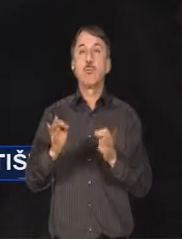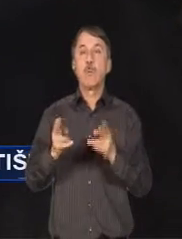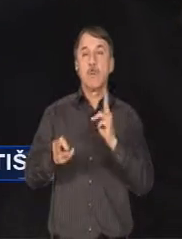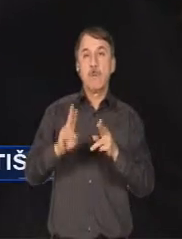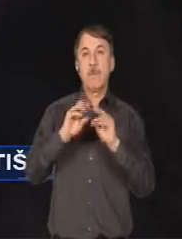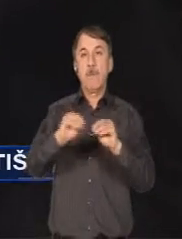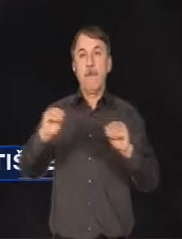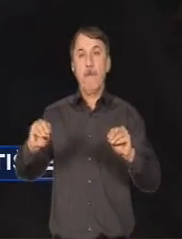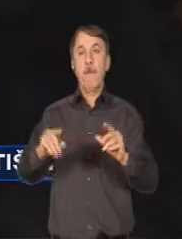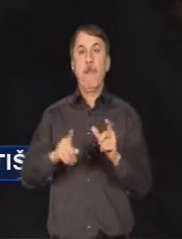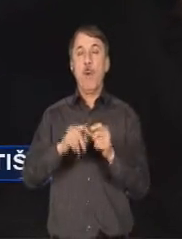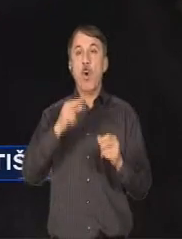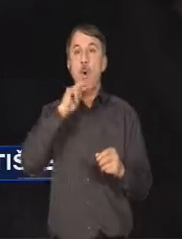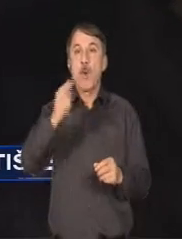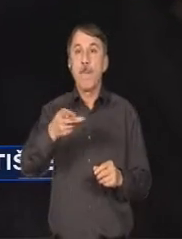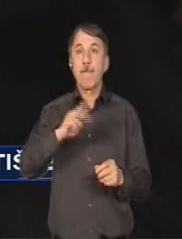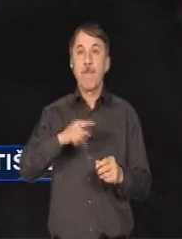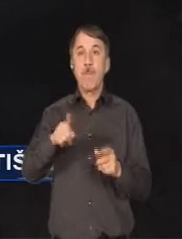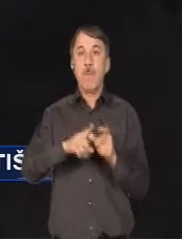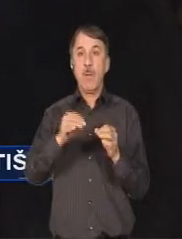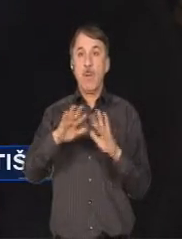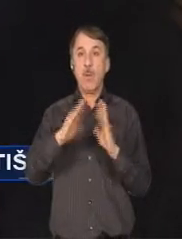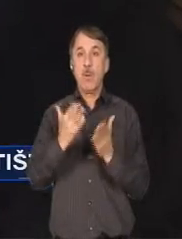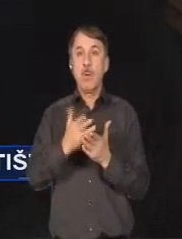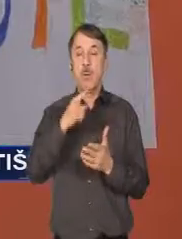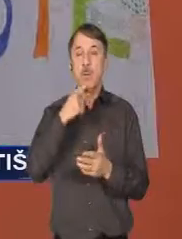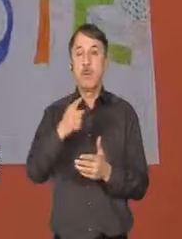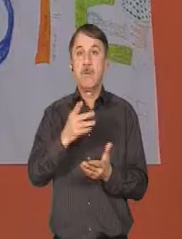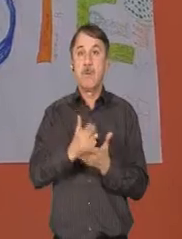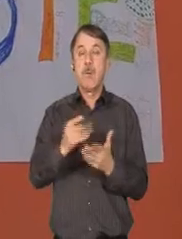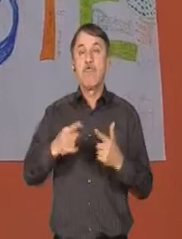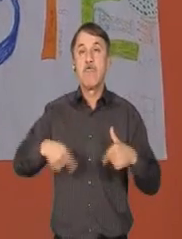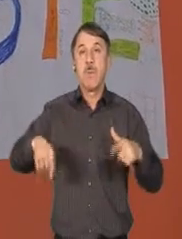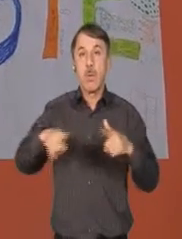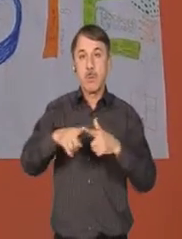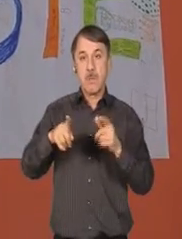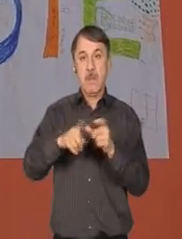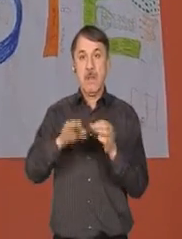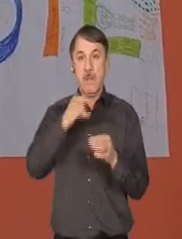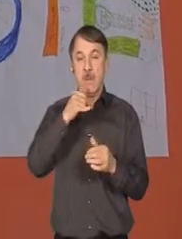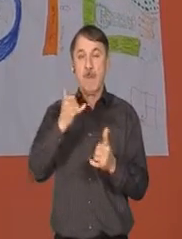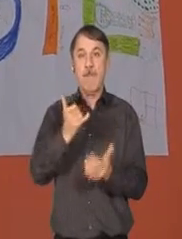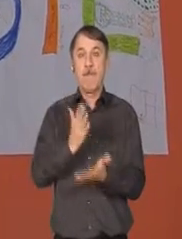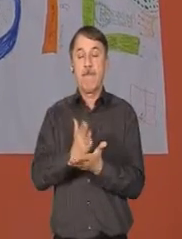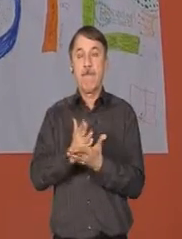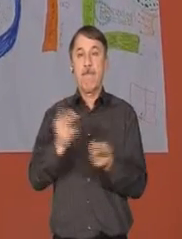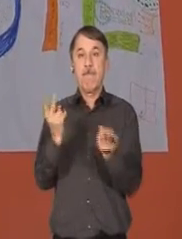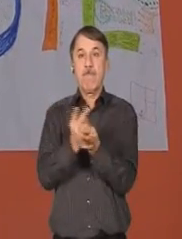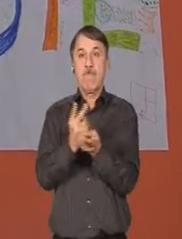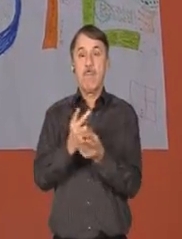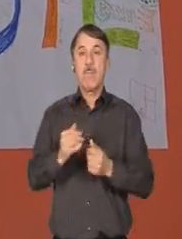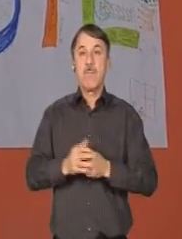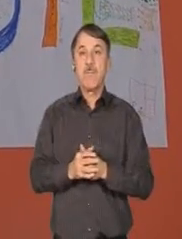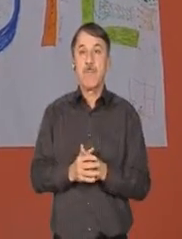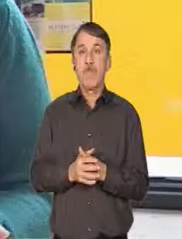radu svratišta pružaju i volonteri, ali i mediji koji su godinama izveštavali o radu i problemima sa kojima se